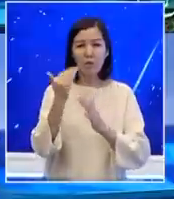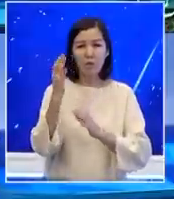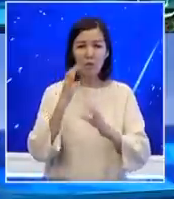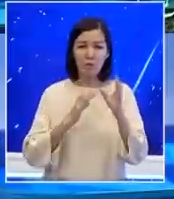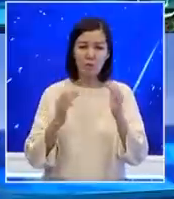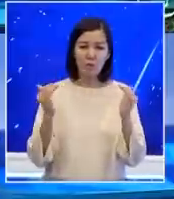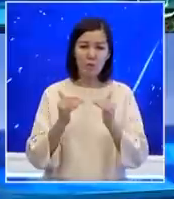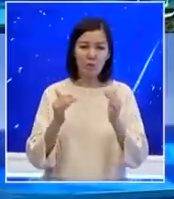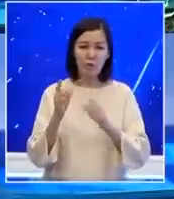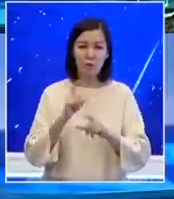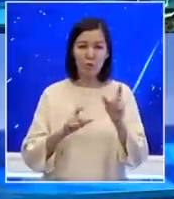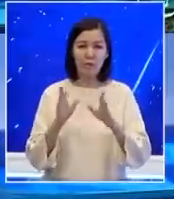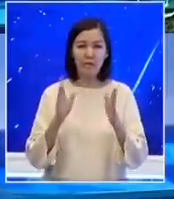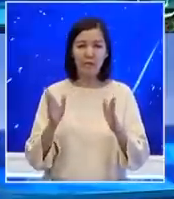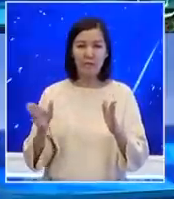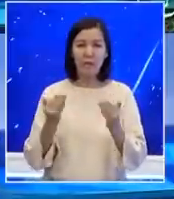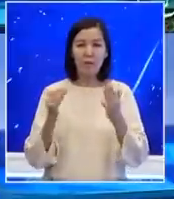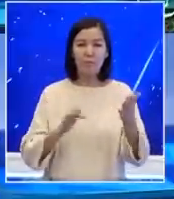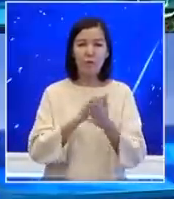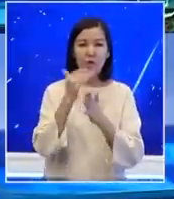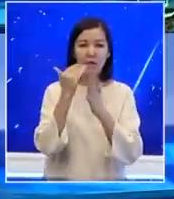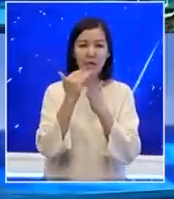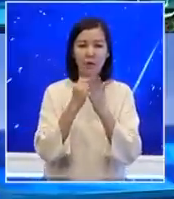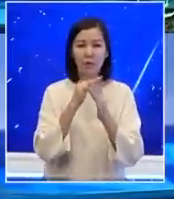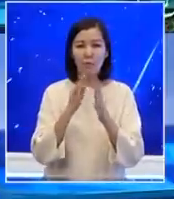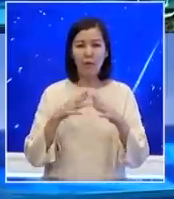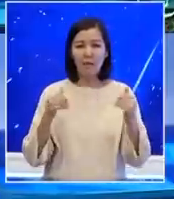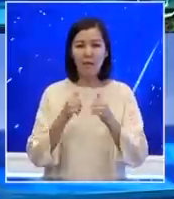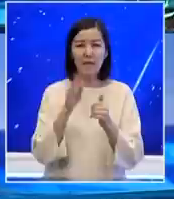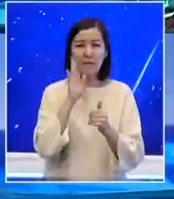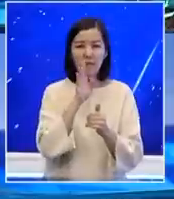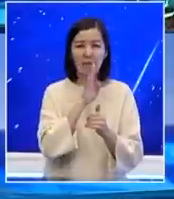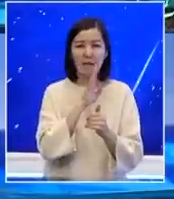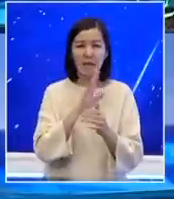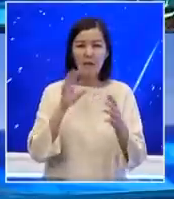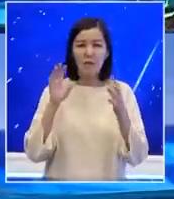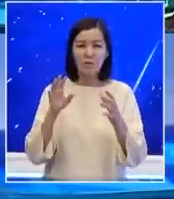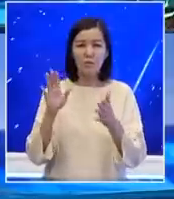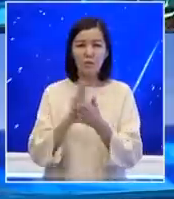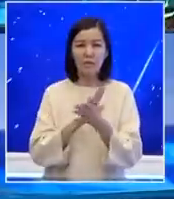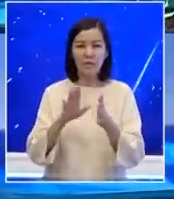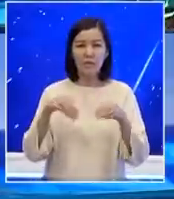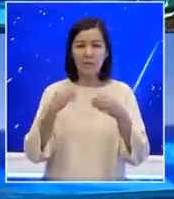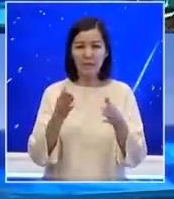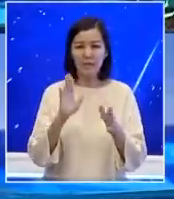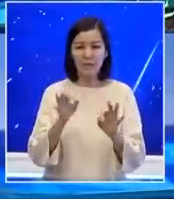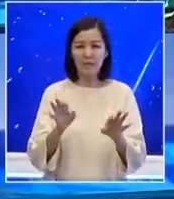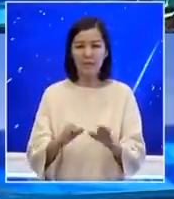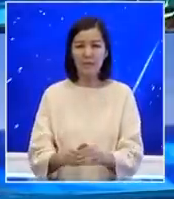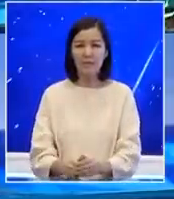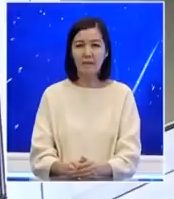орындары студенттері де бар. Ал бүгін шаһарда тізімде тұрған көп балалы аналарға жол жүру билеті тегін таратылды. Медет Шымбай